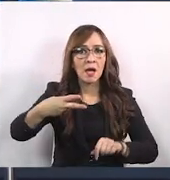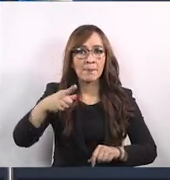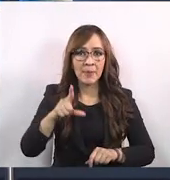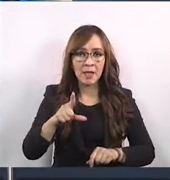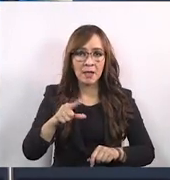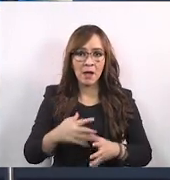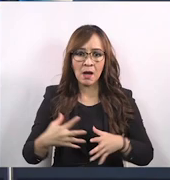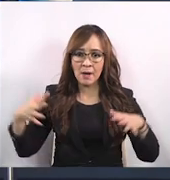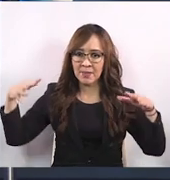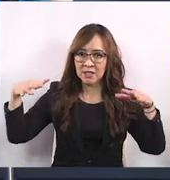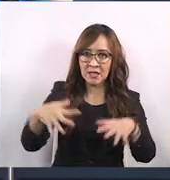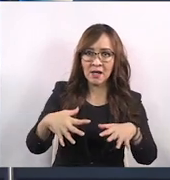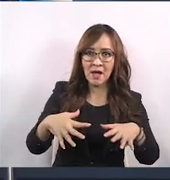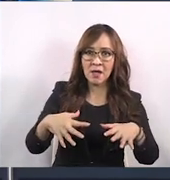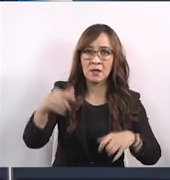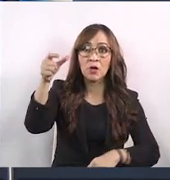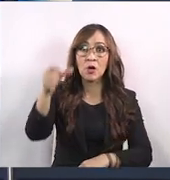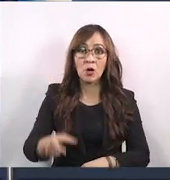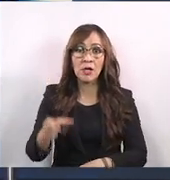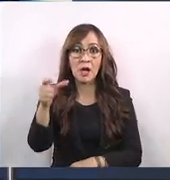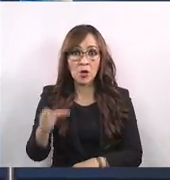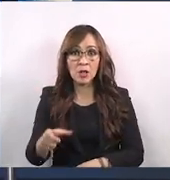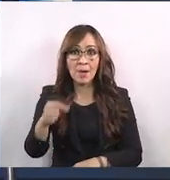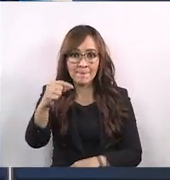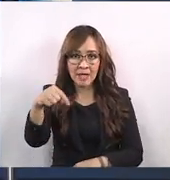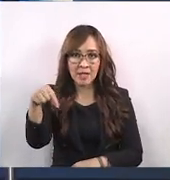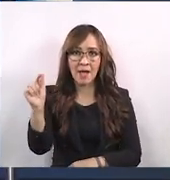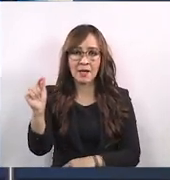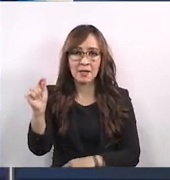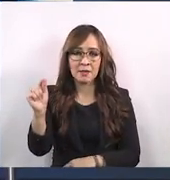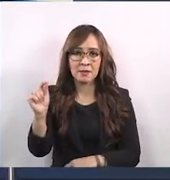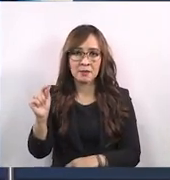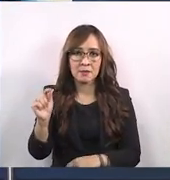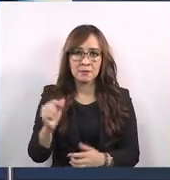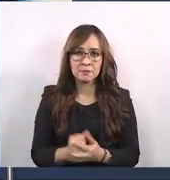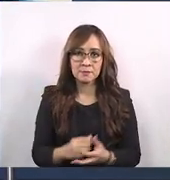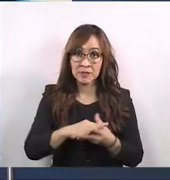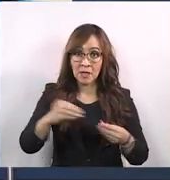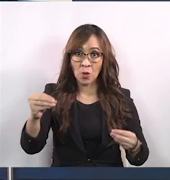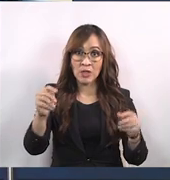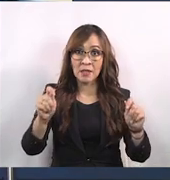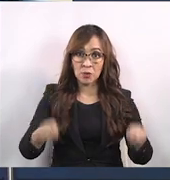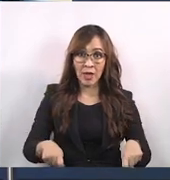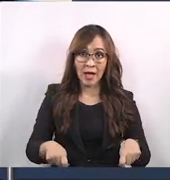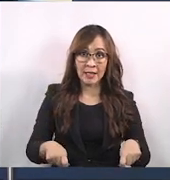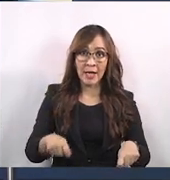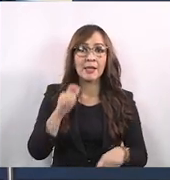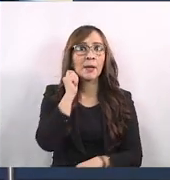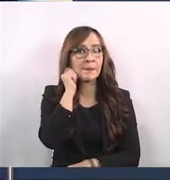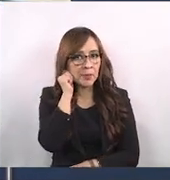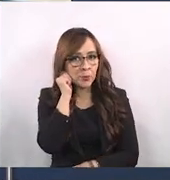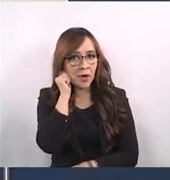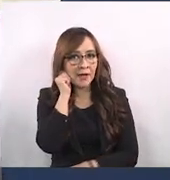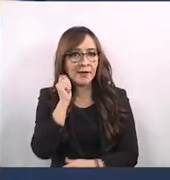akan menyerang orang-orang benar Hai dan roh yang dipakai adalah wanita